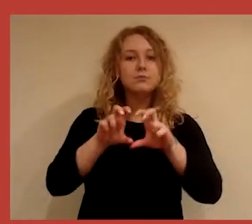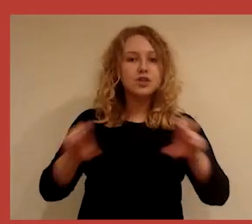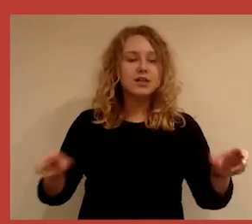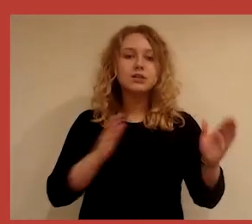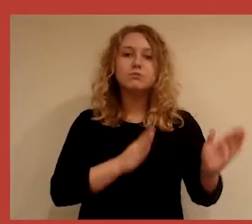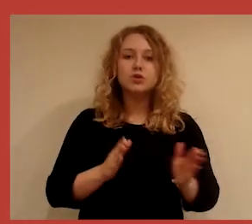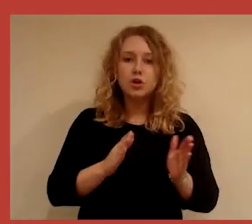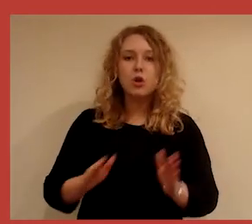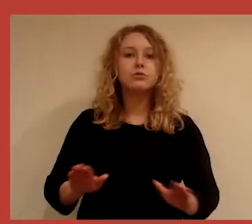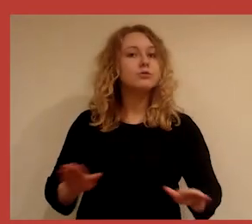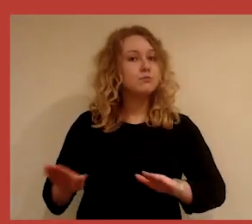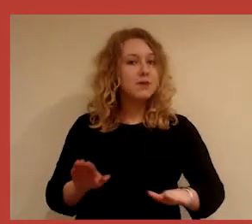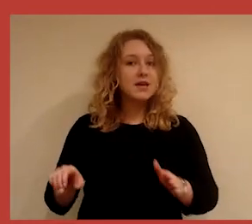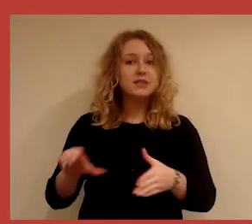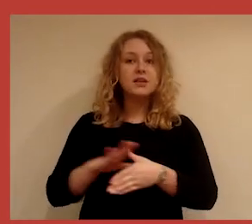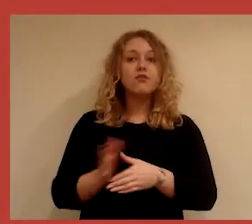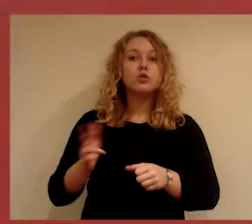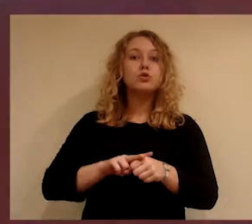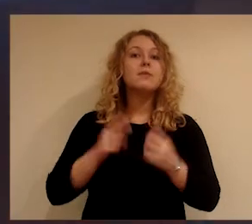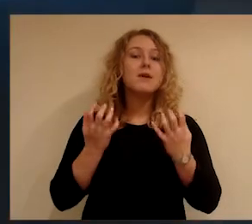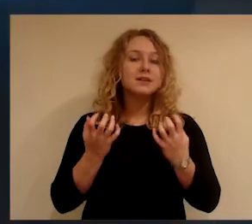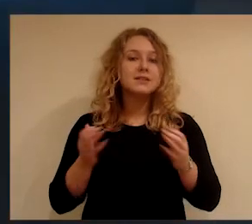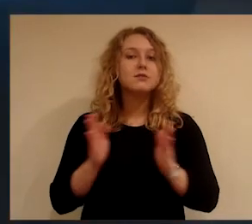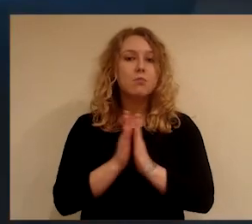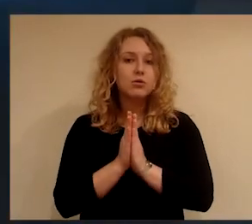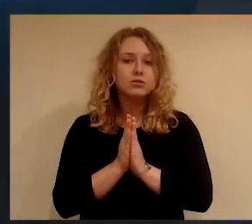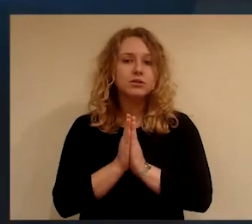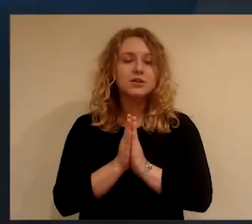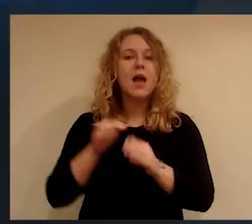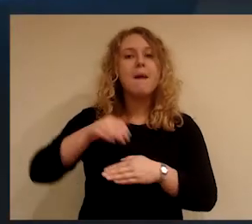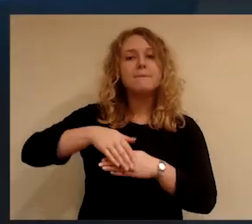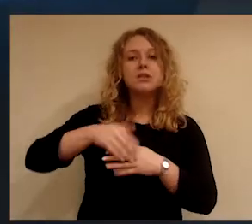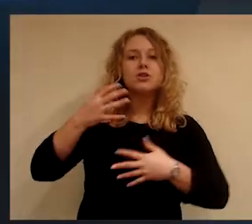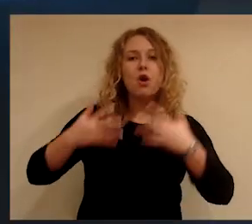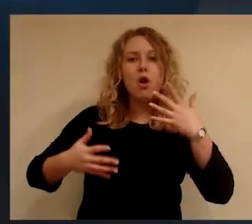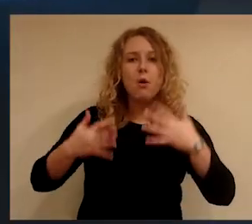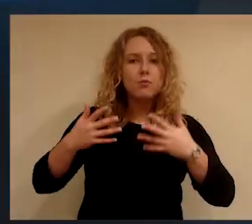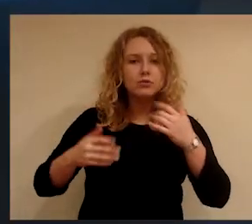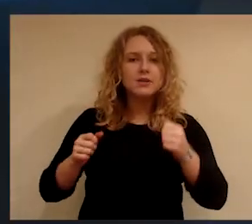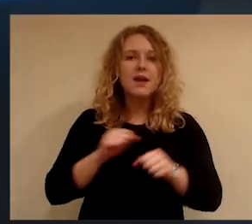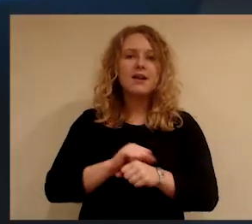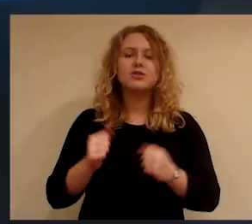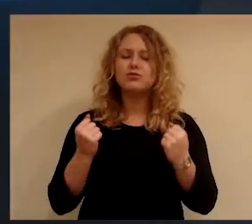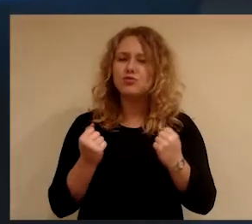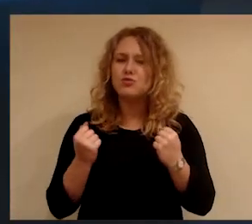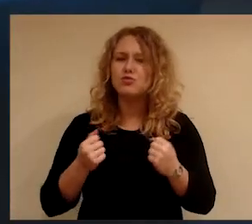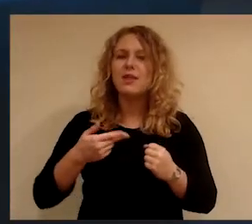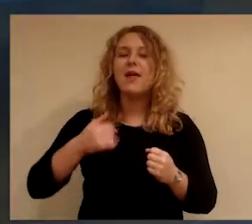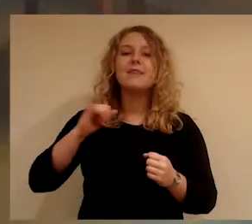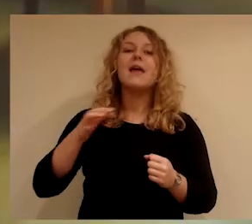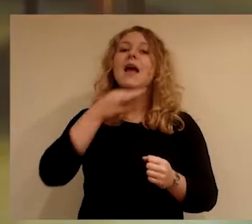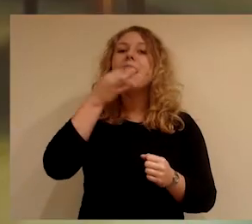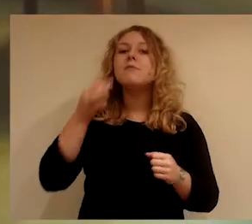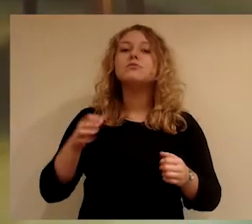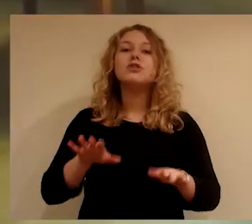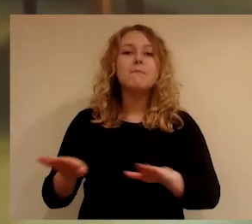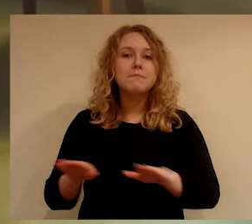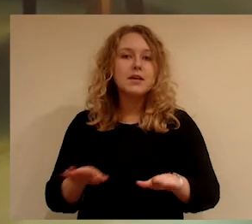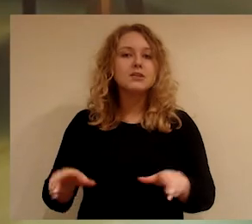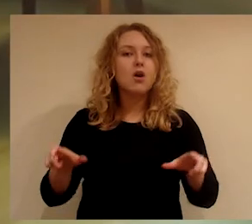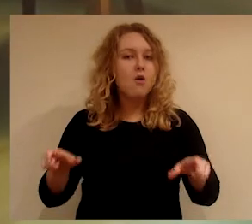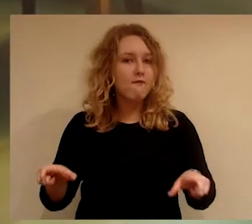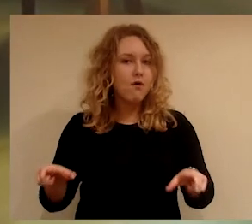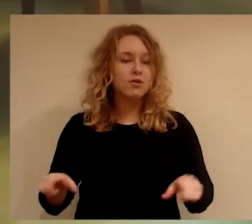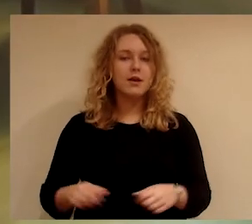czasie przygotuj sobie miejsce, w którym chcesz medytować. Medytowanie przy komputerze jest bardzo trudne. Najlepszym miejscem jest